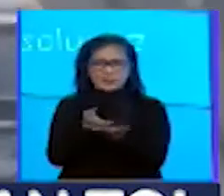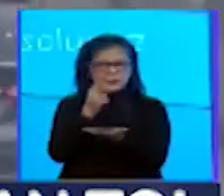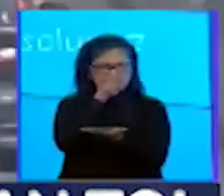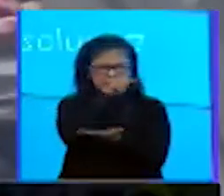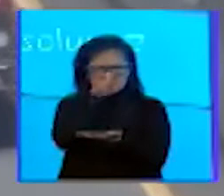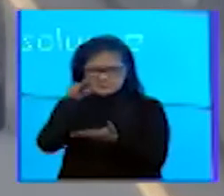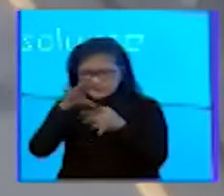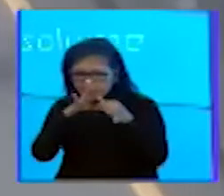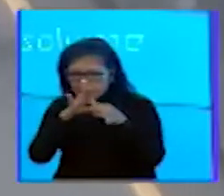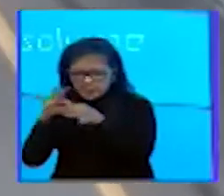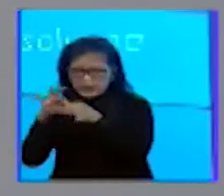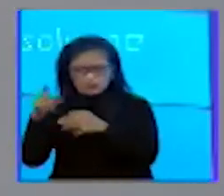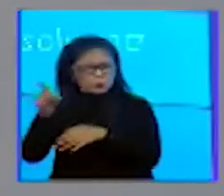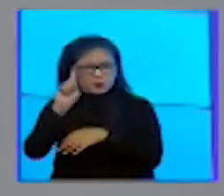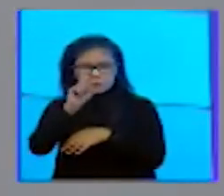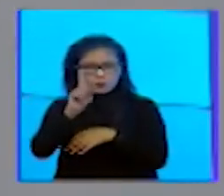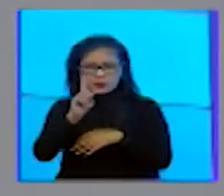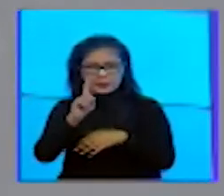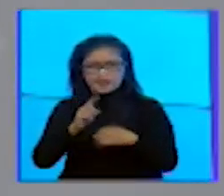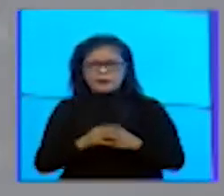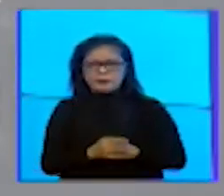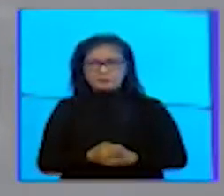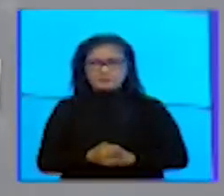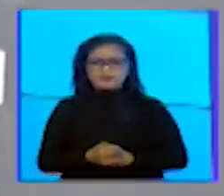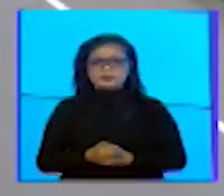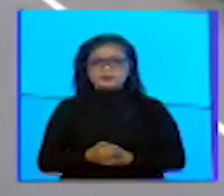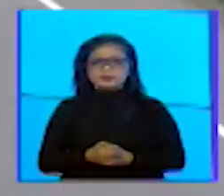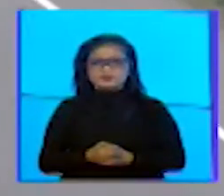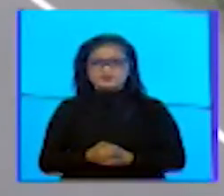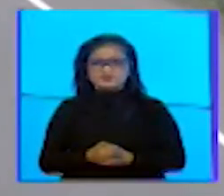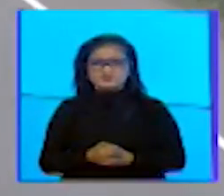sepanjang jalur tol. Dari Jakarta, Tim Liputan melaporkan.